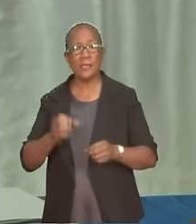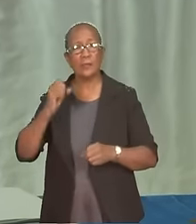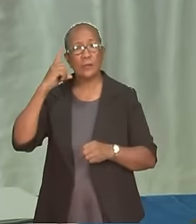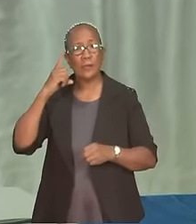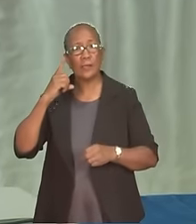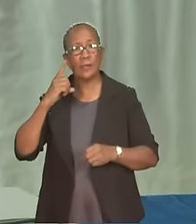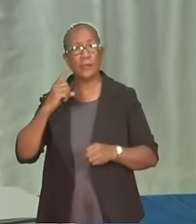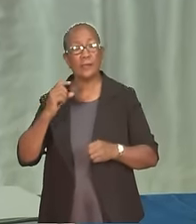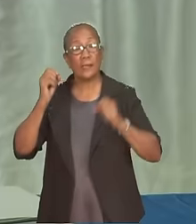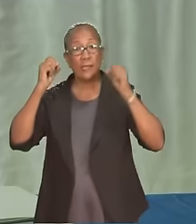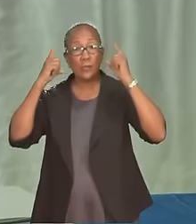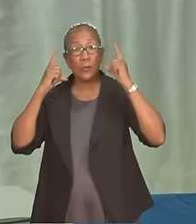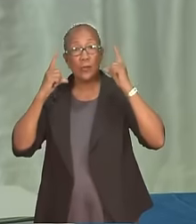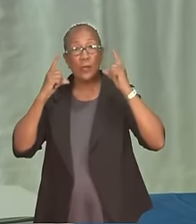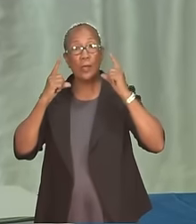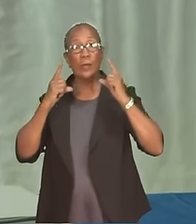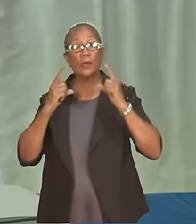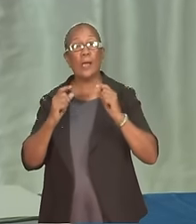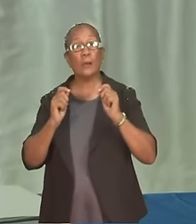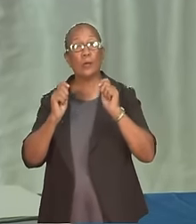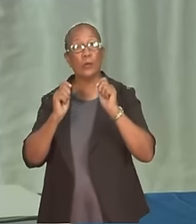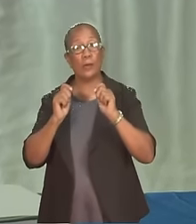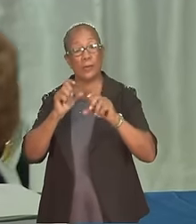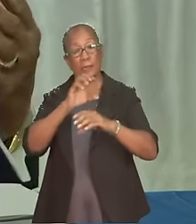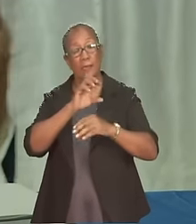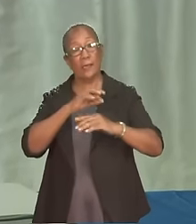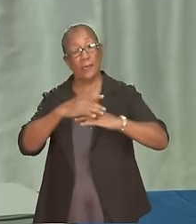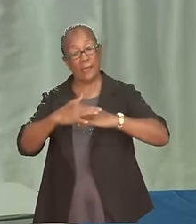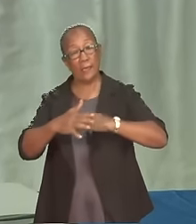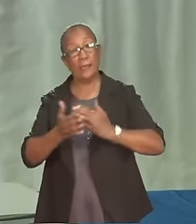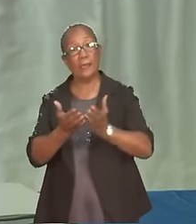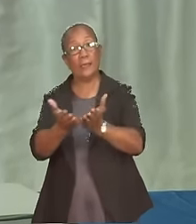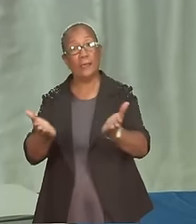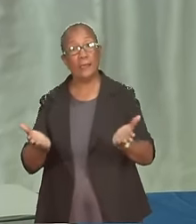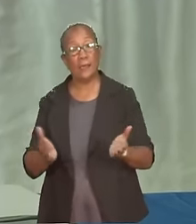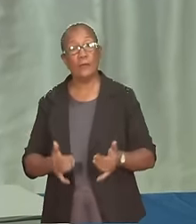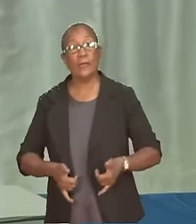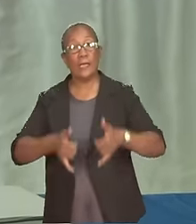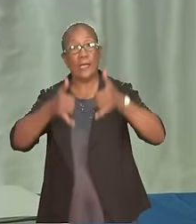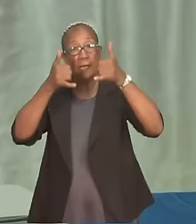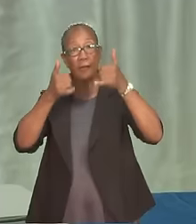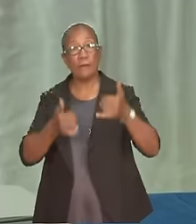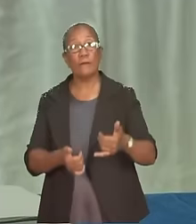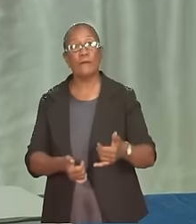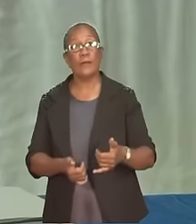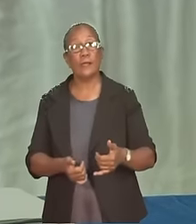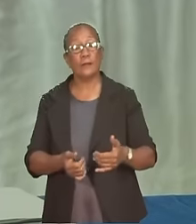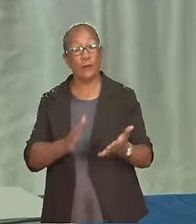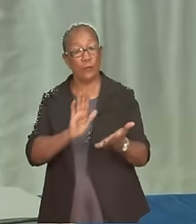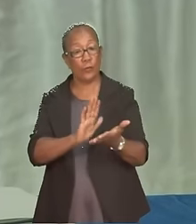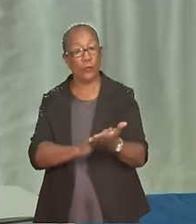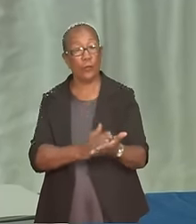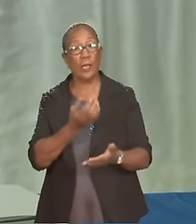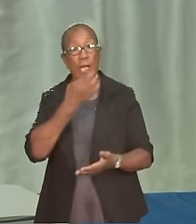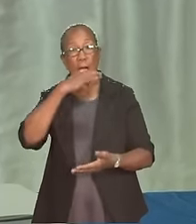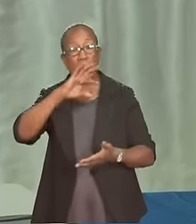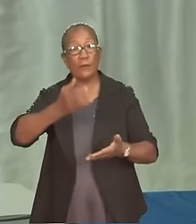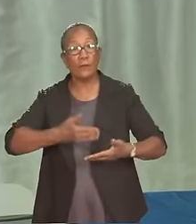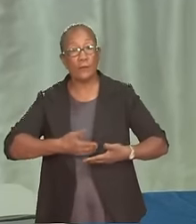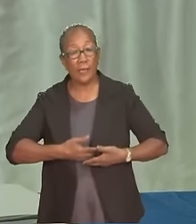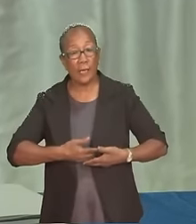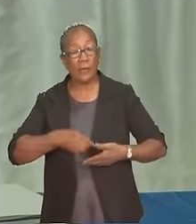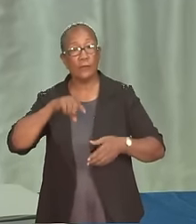een regelgeving voor die hennepindustrie. Nu komen er zoveel vergunningen aanvragen, waar men deel van de verantwoordelijkheid zit